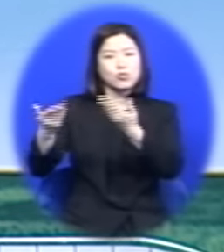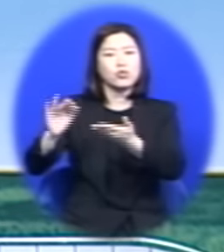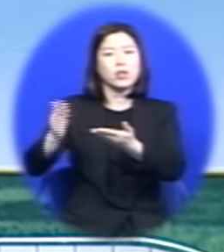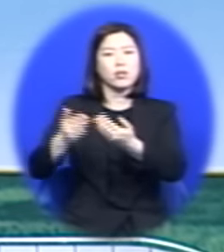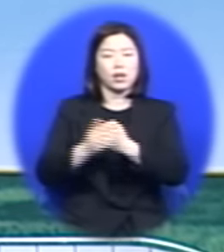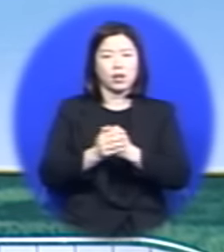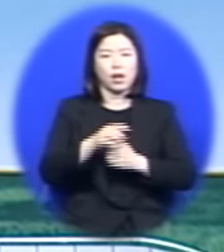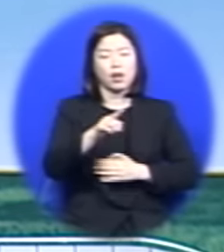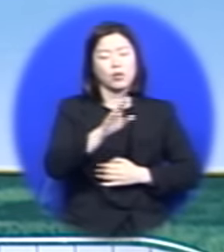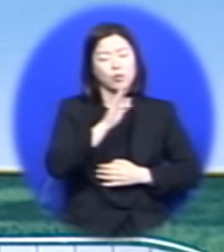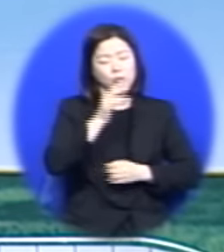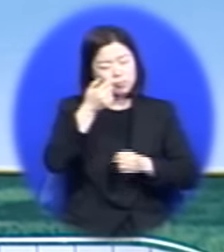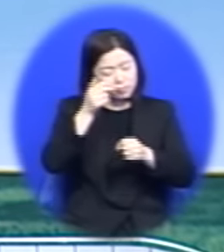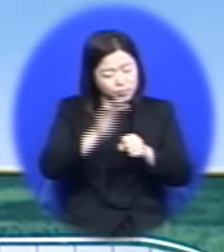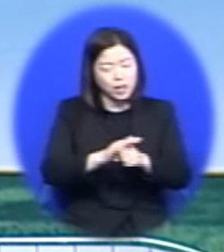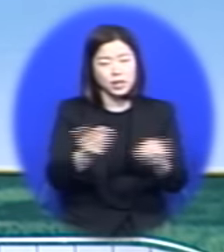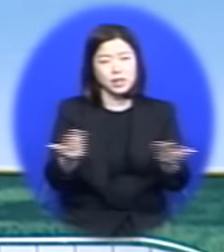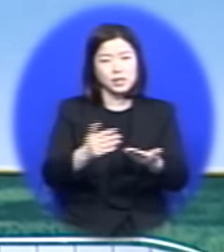이거 참 기가 막힌 일입니다.